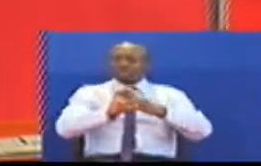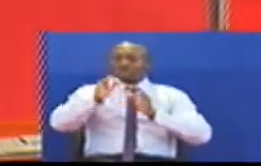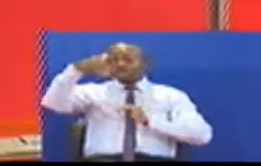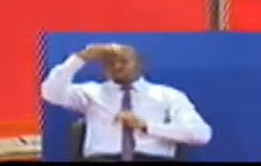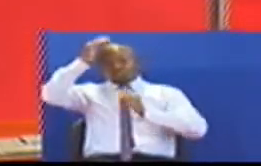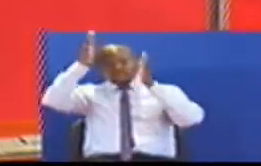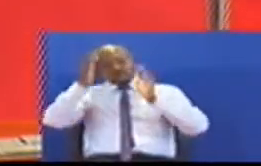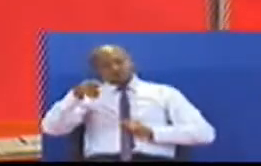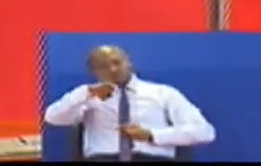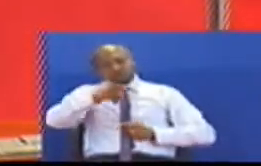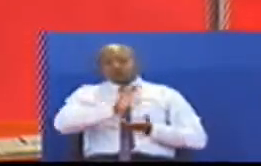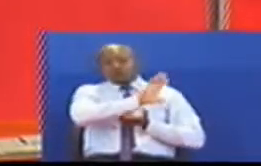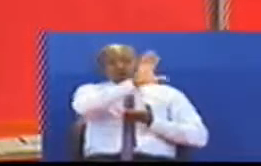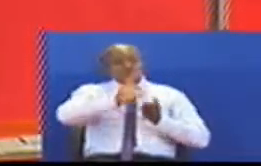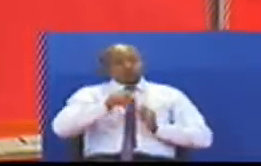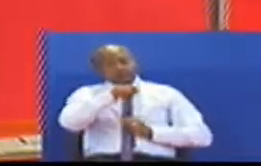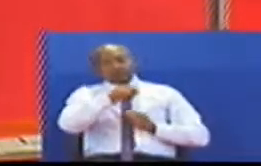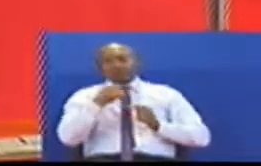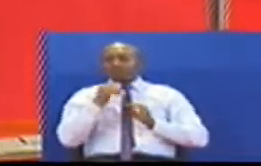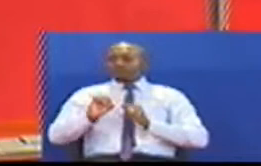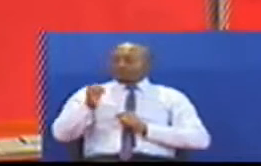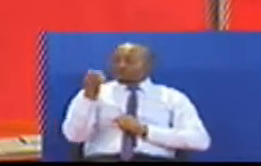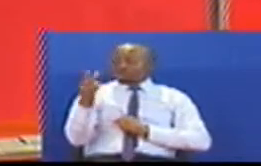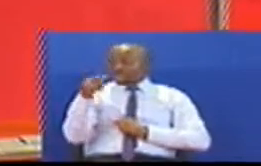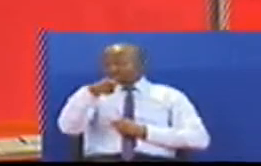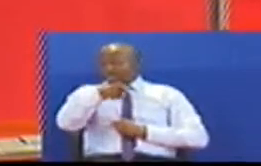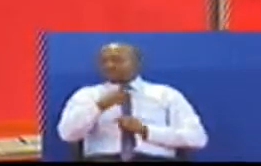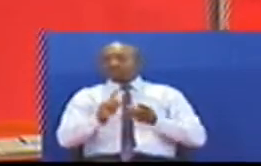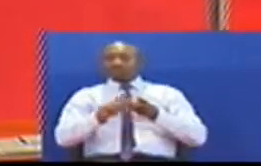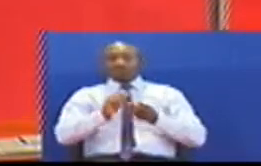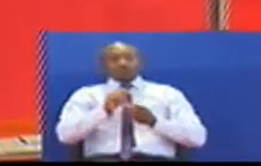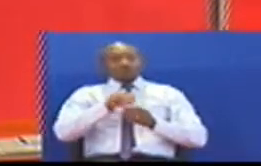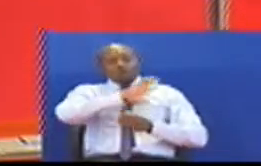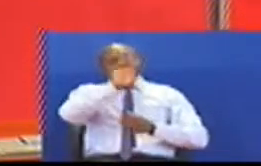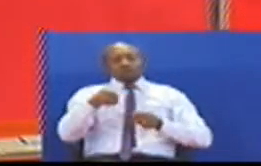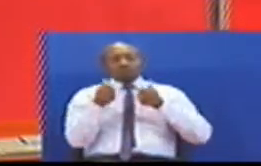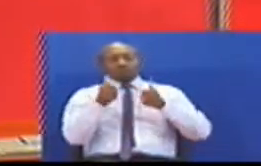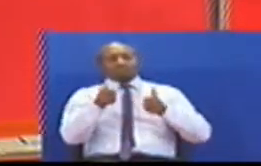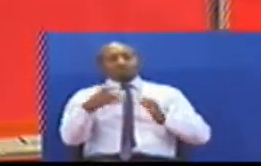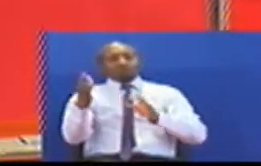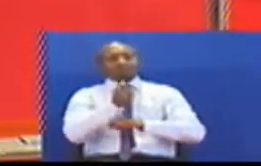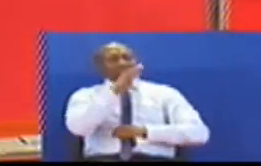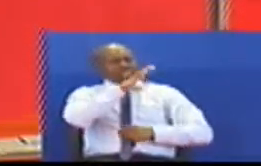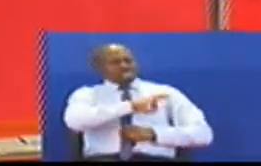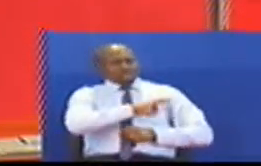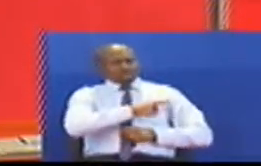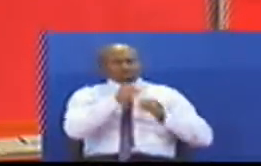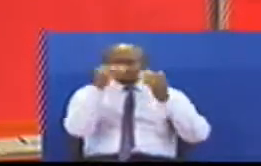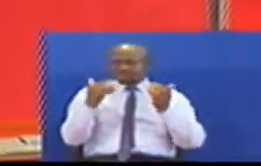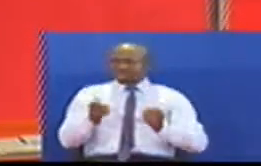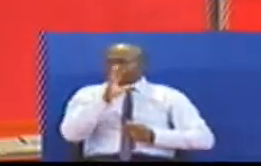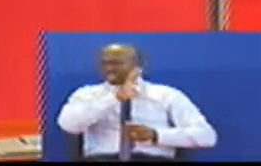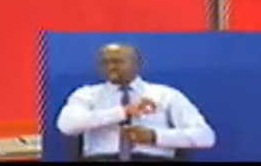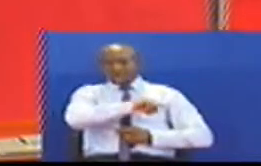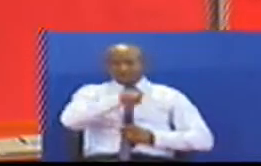kikuu, lakini wote hao maana yake ni kwamba hao milioni mbili mwisho wa yote ni kwamba wanategemea ajira. Sasa ajira zilizopo kwa sababu